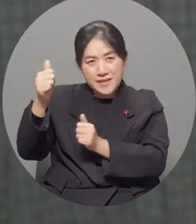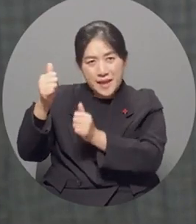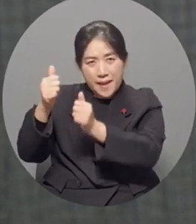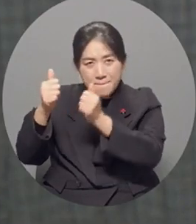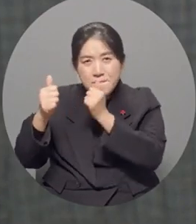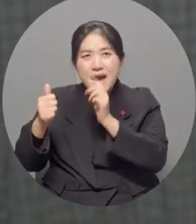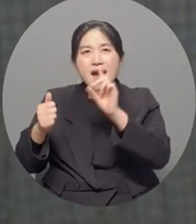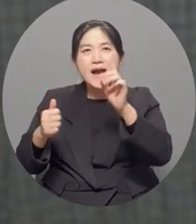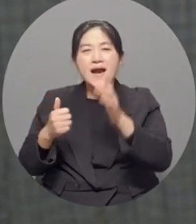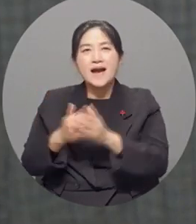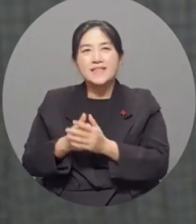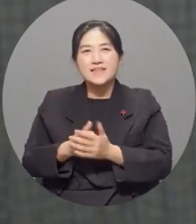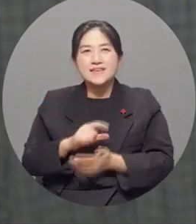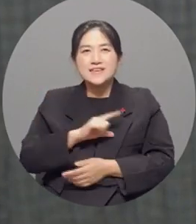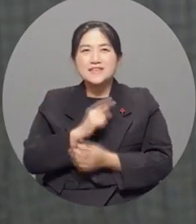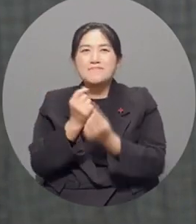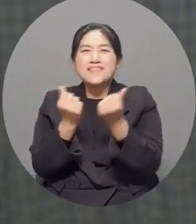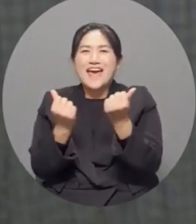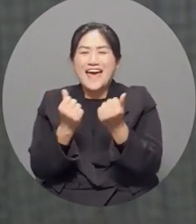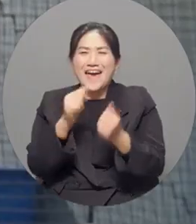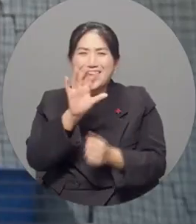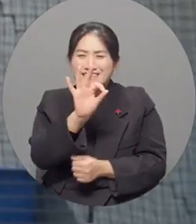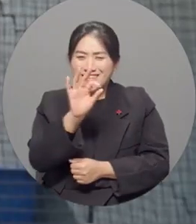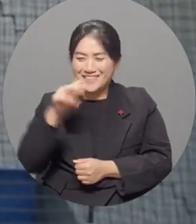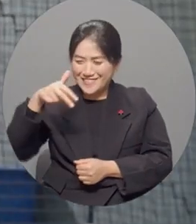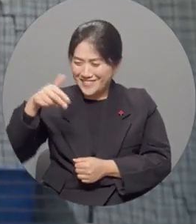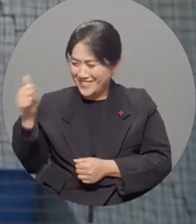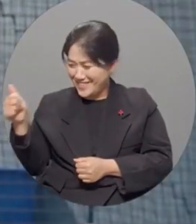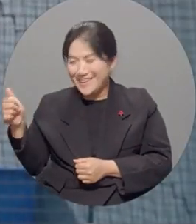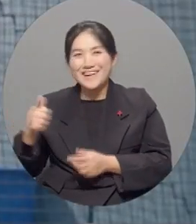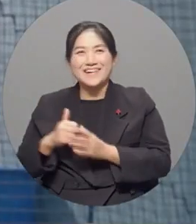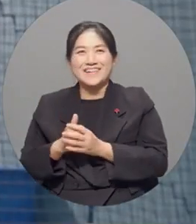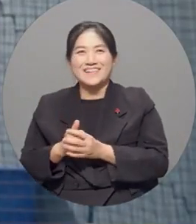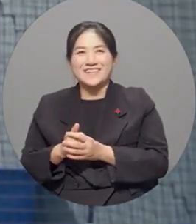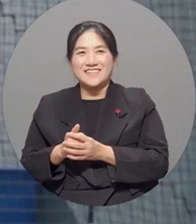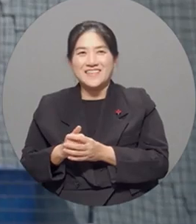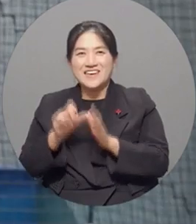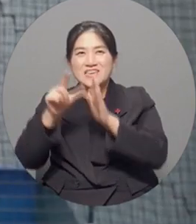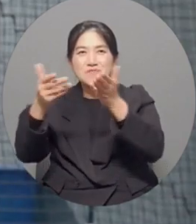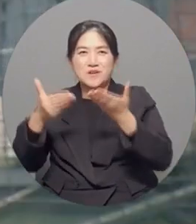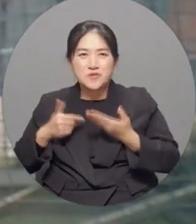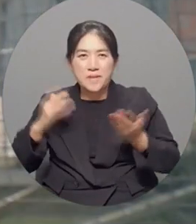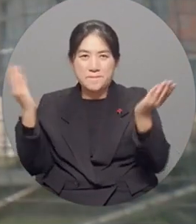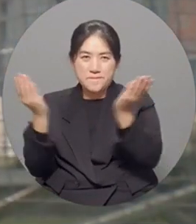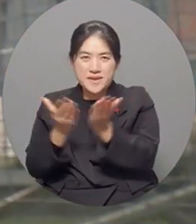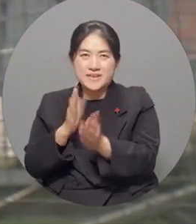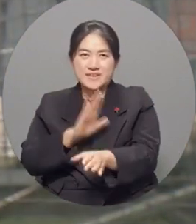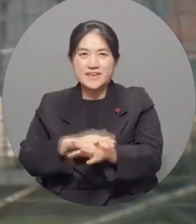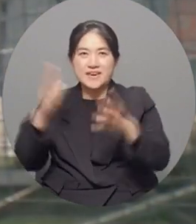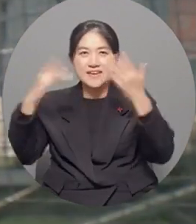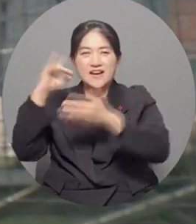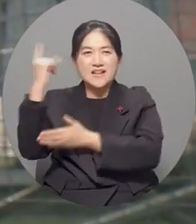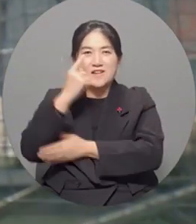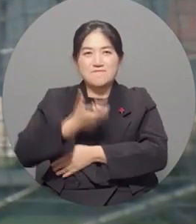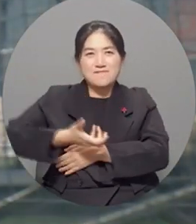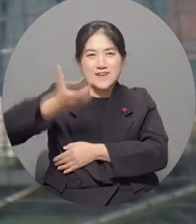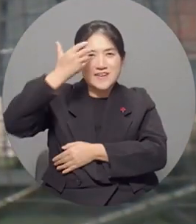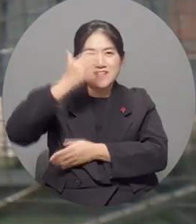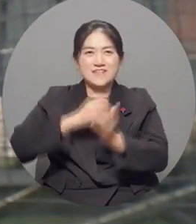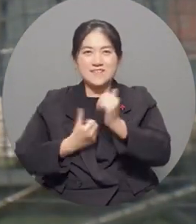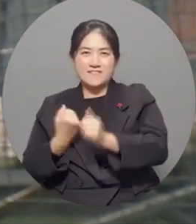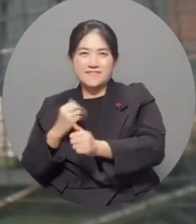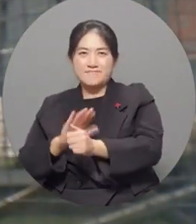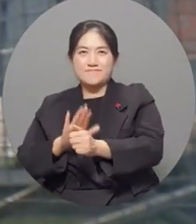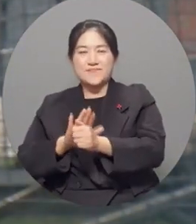없는 것 같아요. 그냥 이니셜 똑같은 거. 기대해 주시는 만큼 제가 부응해서 가을 야구 가는데 좀 더 큰 힘이 되는